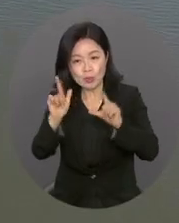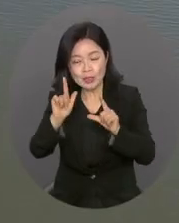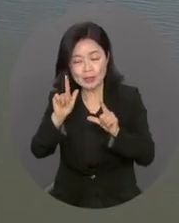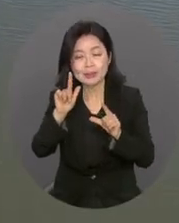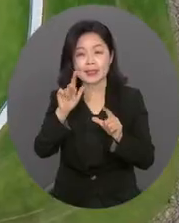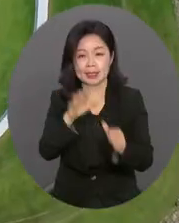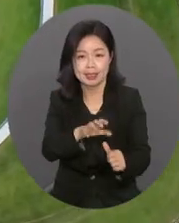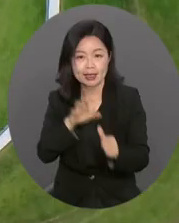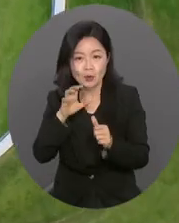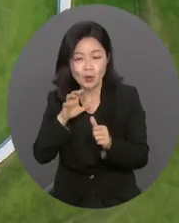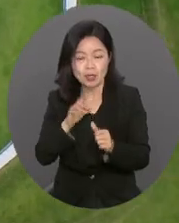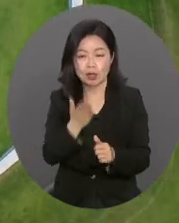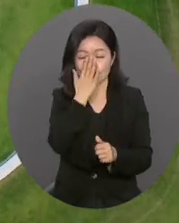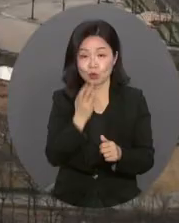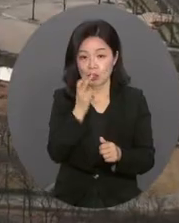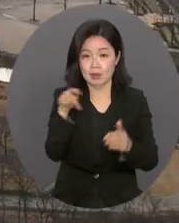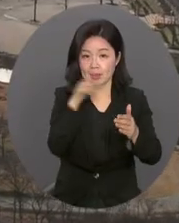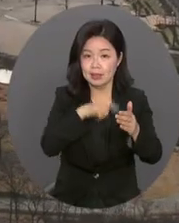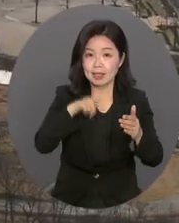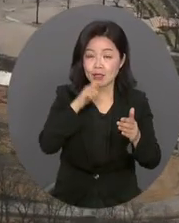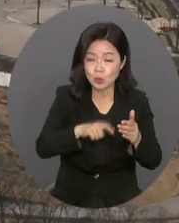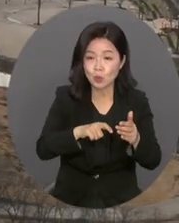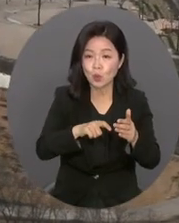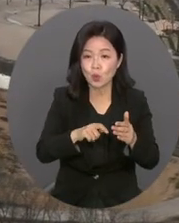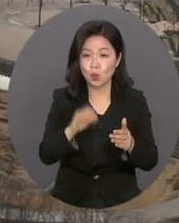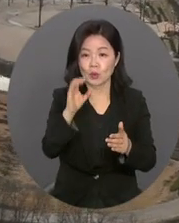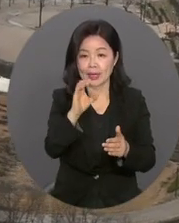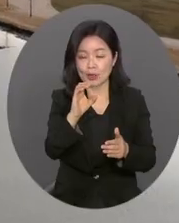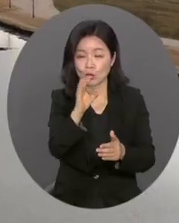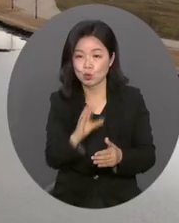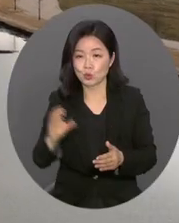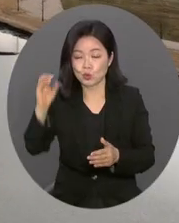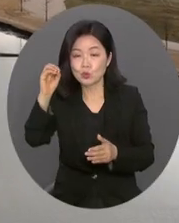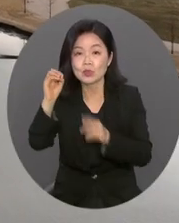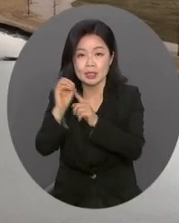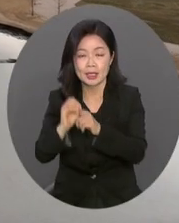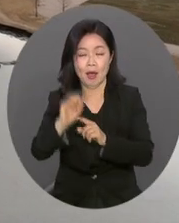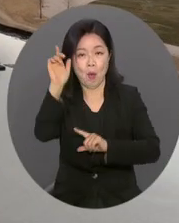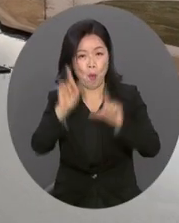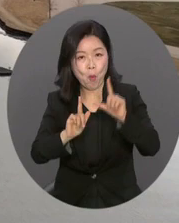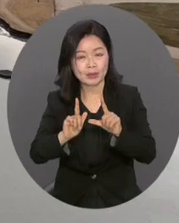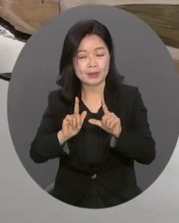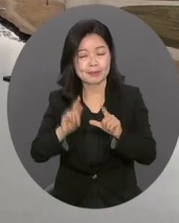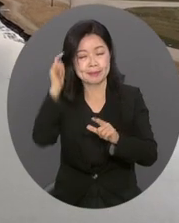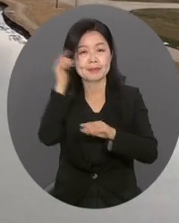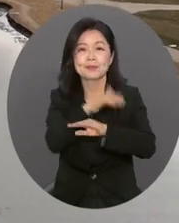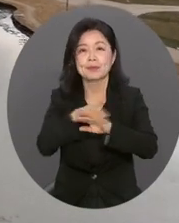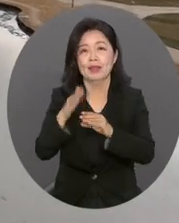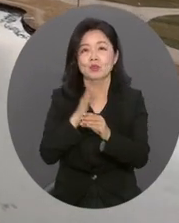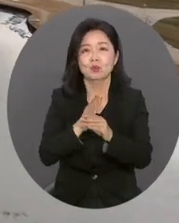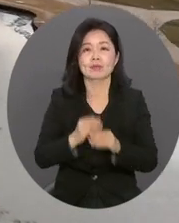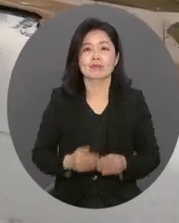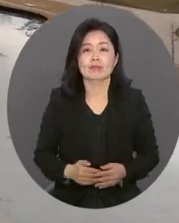순천만에서 국가정원, 도심으로 이어지는 탄소중립 선도도시의 로드맵을 그리고 있습니다. MBC 뉴스